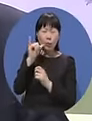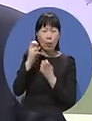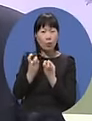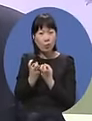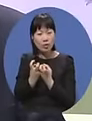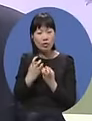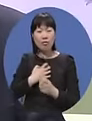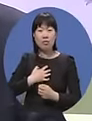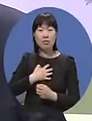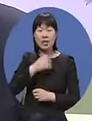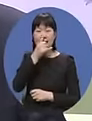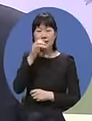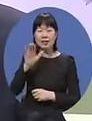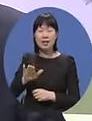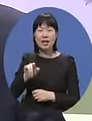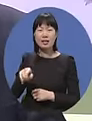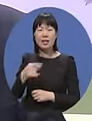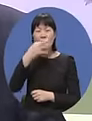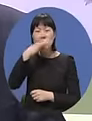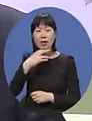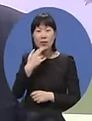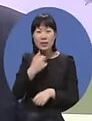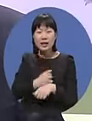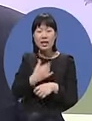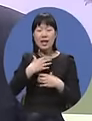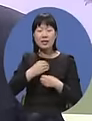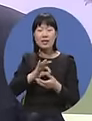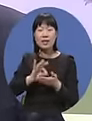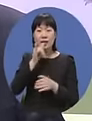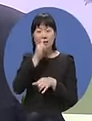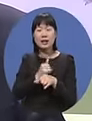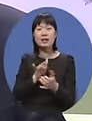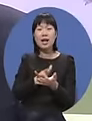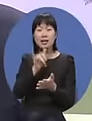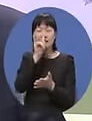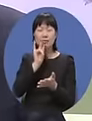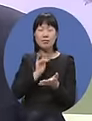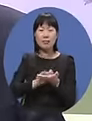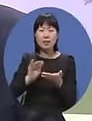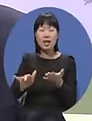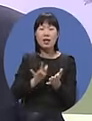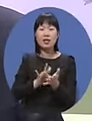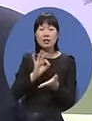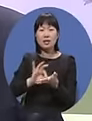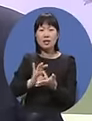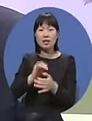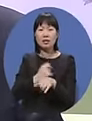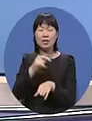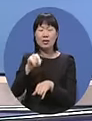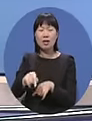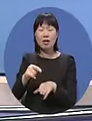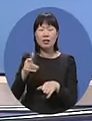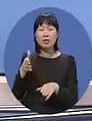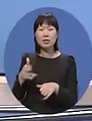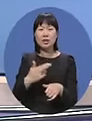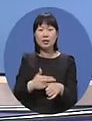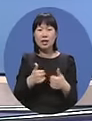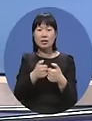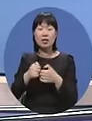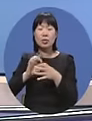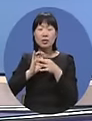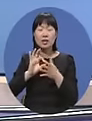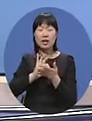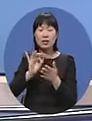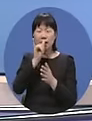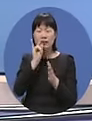중독. 걱정하시는 분들 많은데 그런 효과 없이 안전하게 쓸 수 있는 약들이 있거든요. 네. 그래서 약을 쓰는 거에 대해서 전문가의 상담을 통해서는